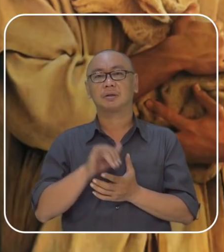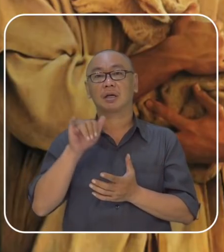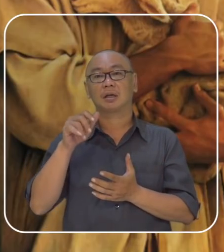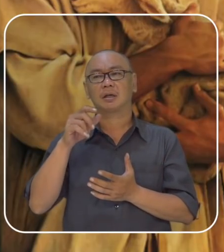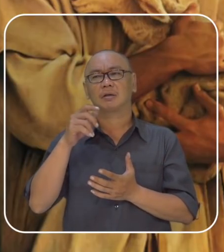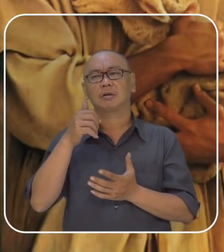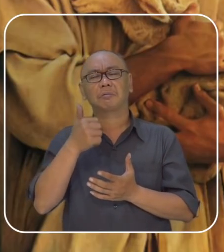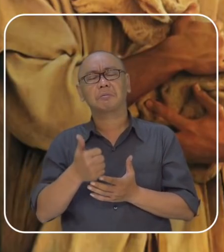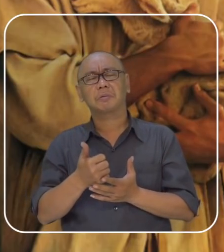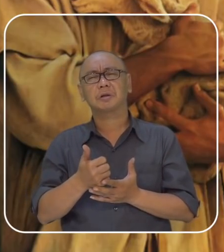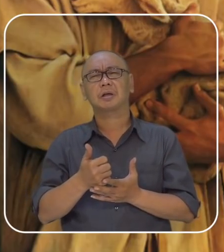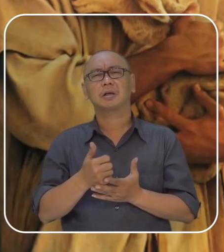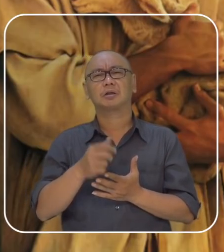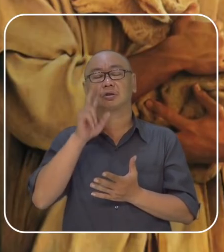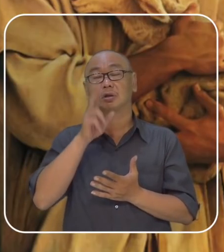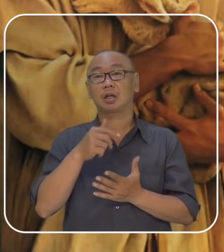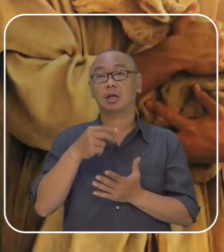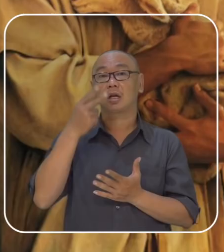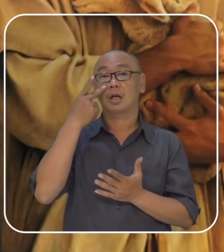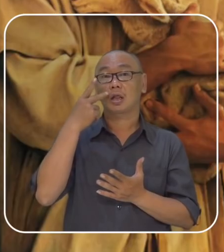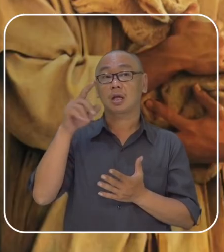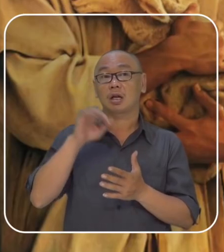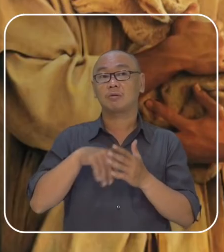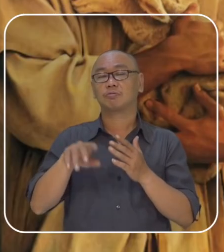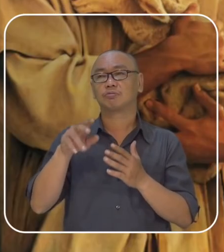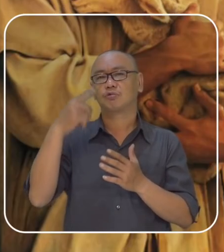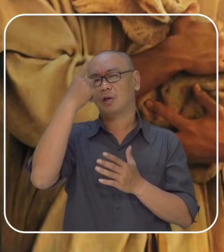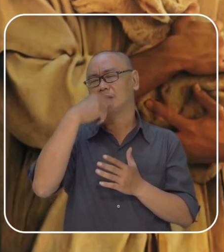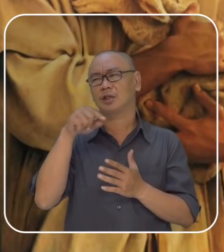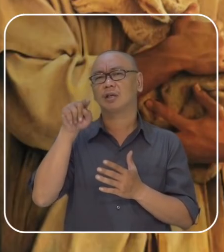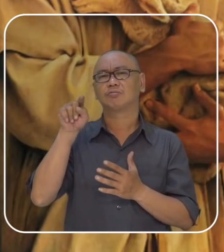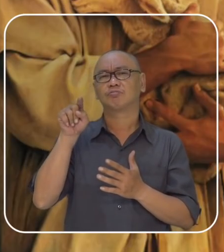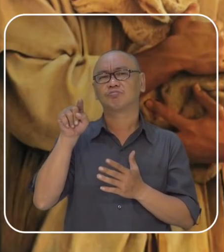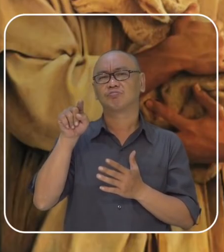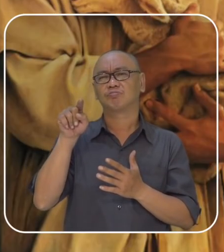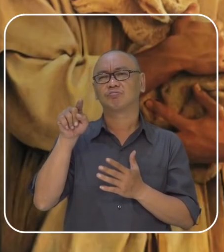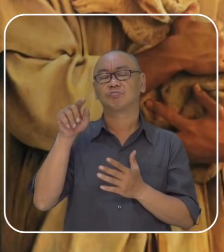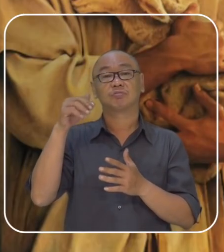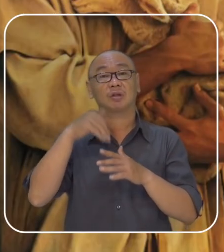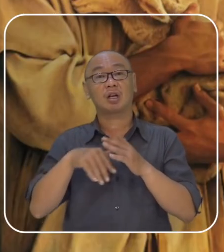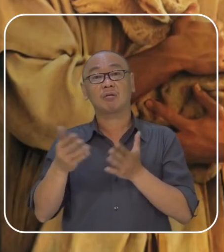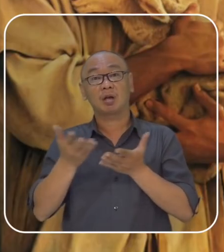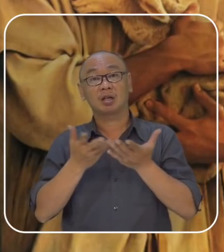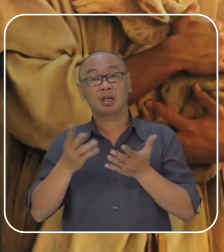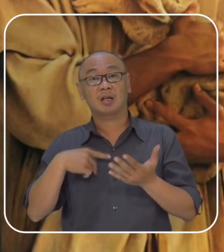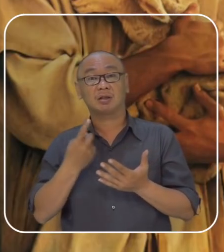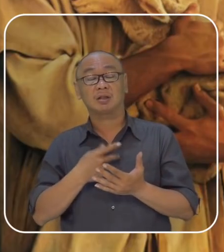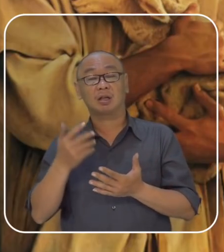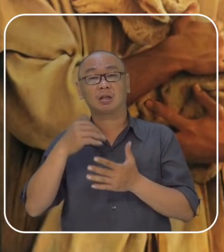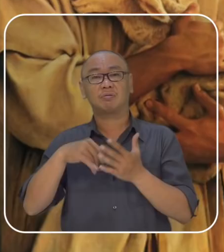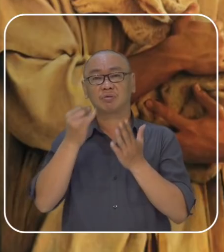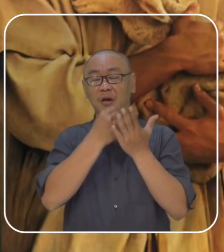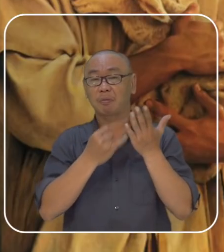dapat saudara lihat dalam wajah tersebut? Ya, seringkali di dalam bayangan kita, gambaran